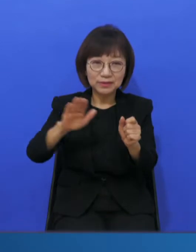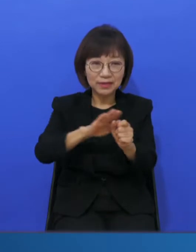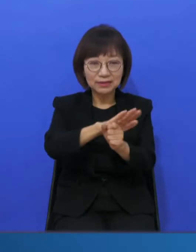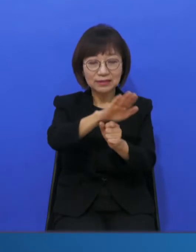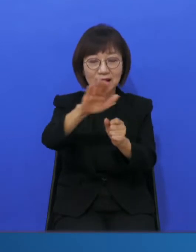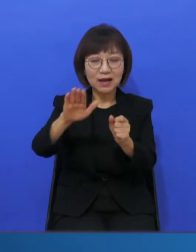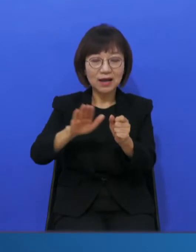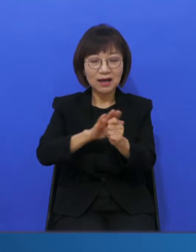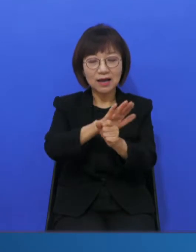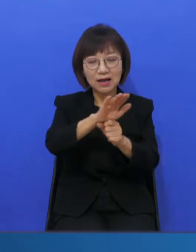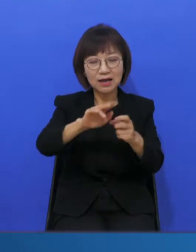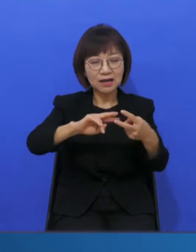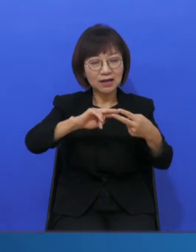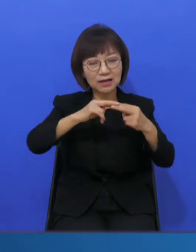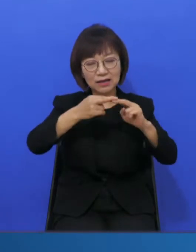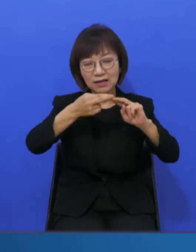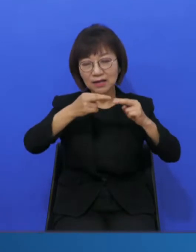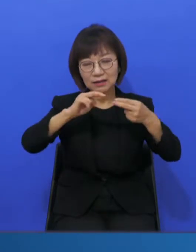주의